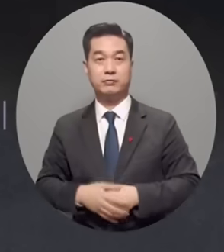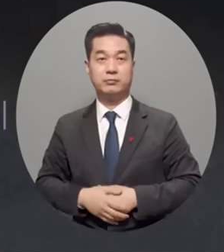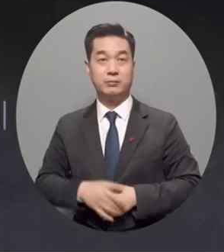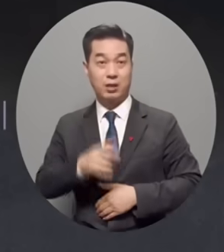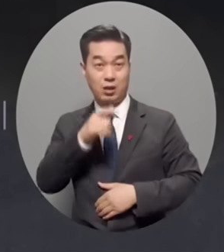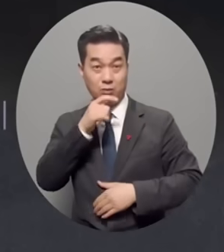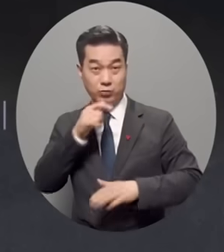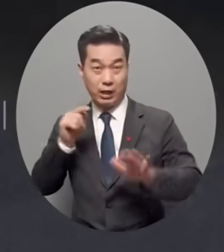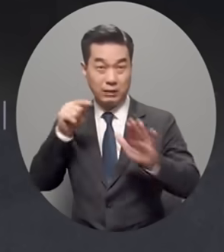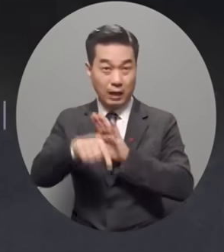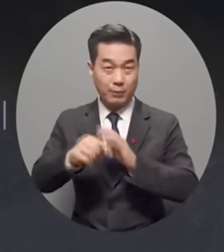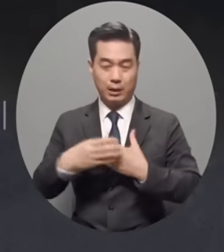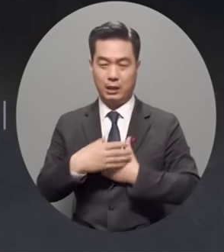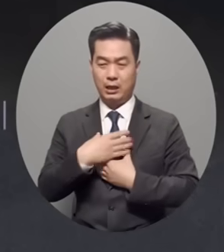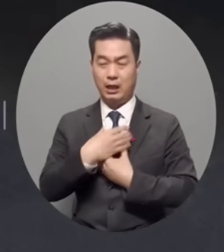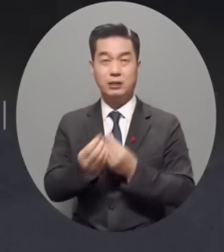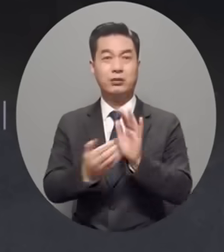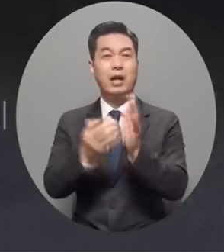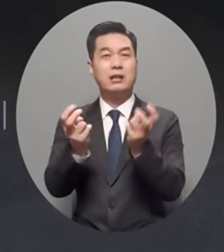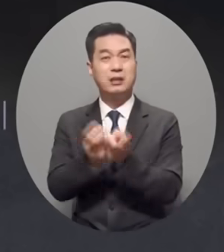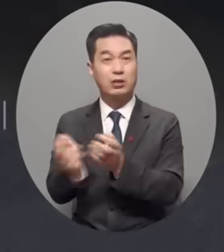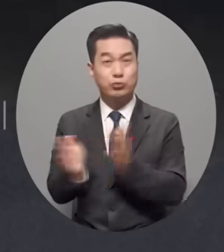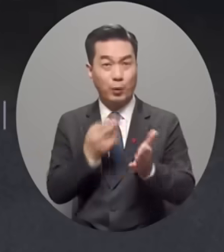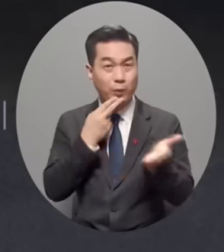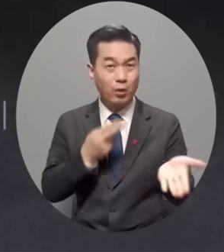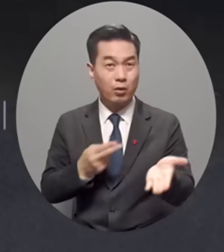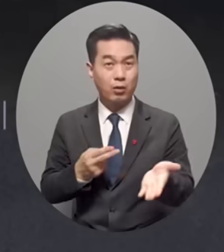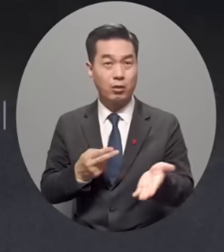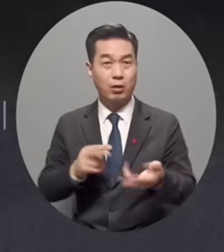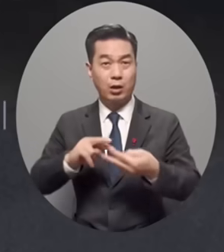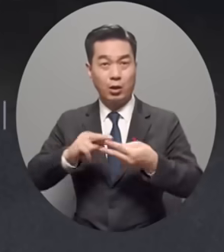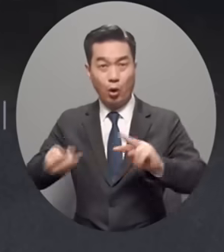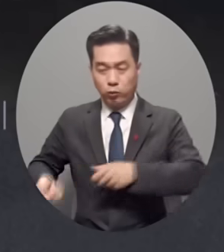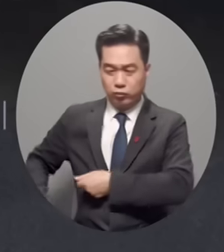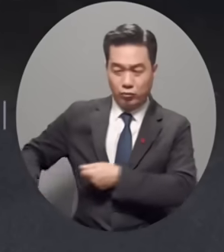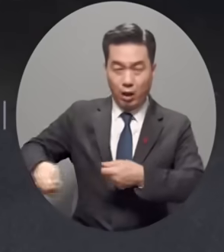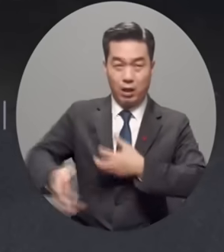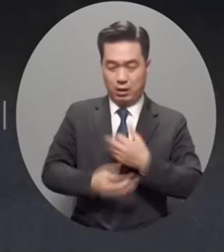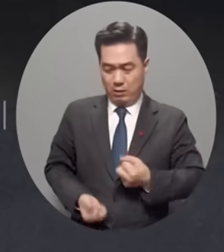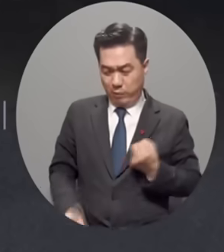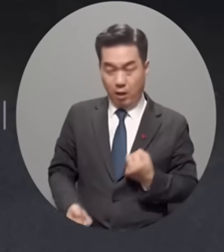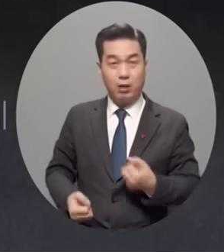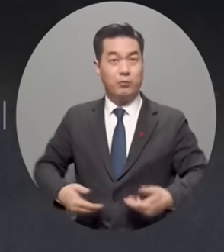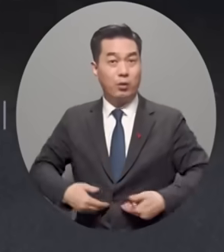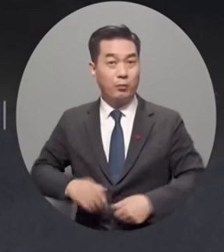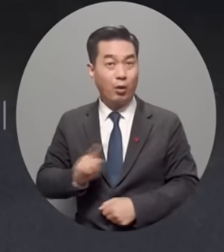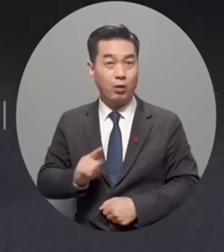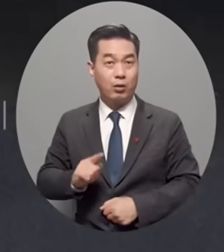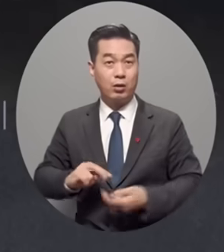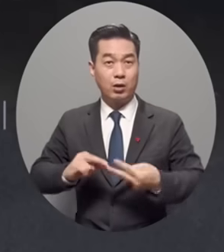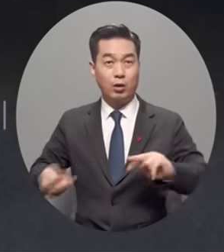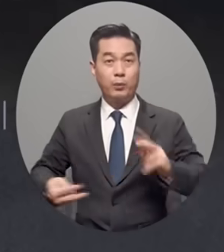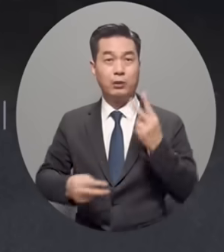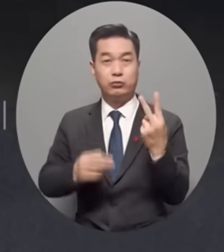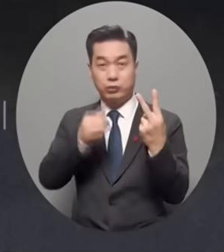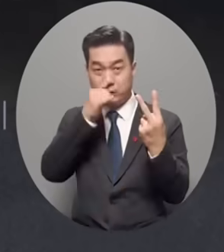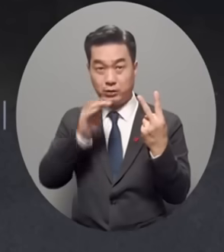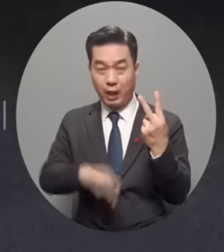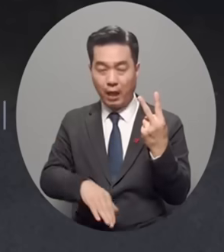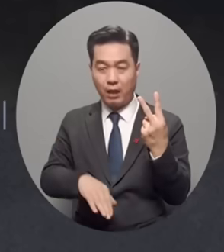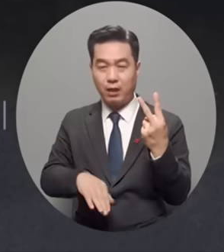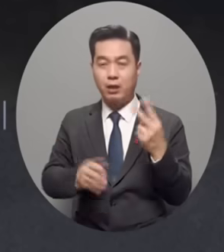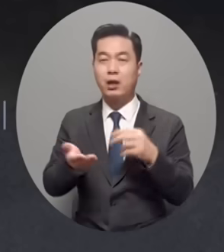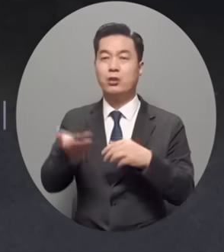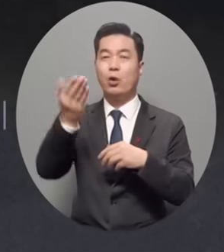들어가면 안전대책을 너희들은 강구를 안 했냐? 로프를 한다든가 이런 것들 그런 얘기는 없었냐? 로프가 두 개가 있었는데